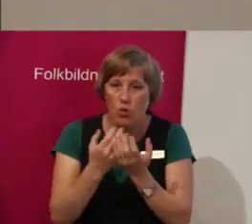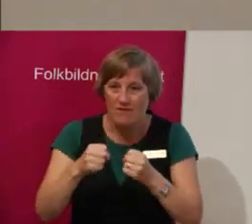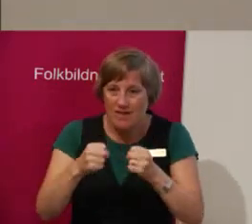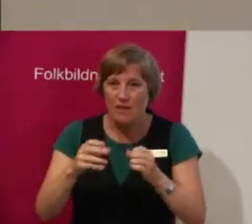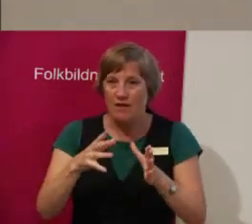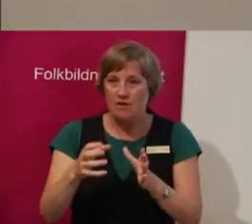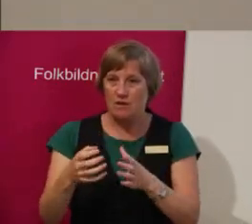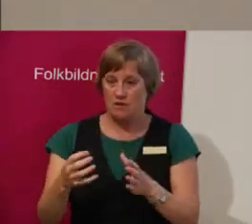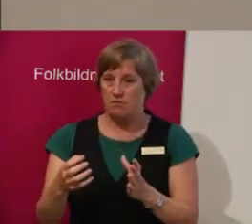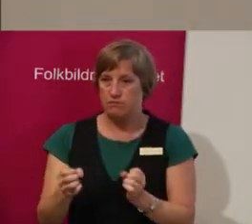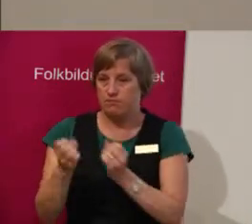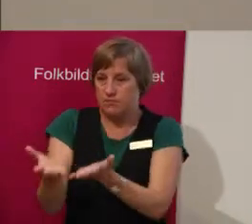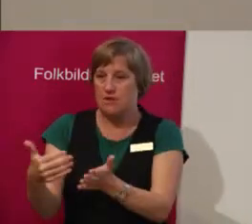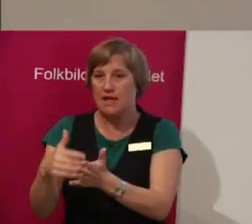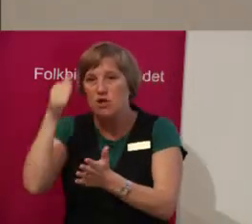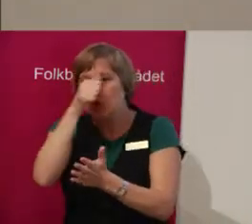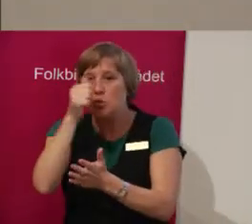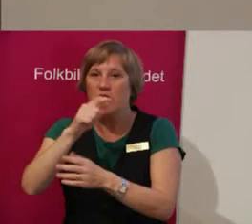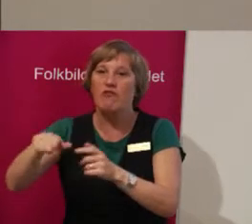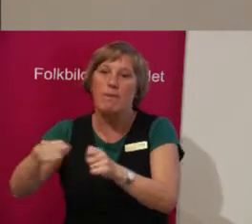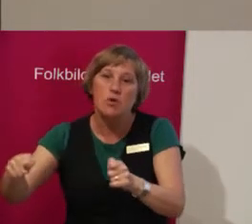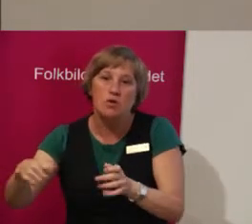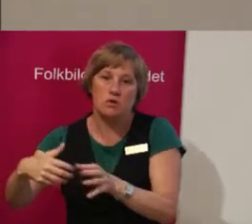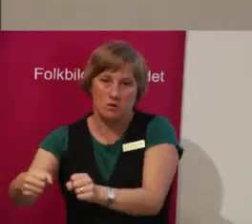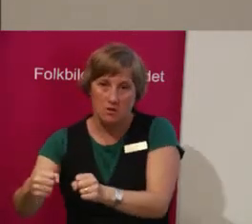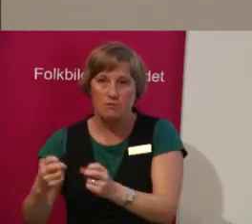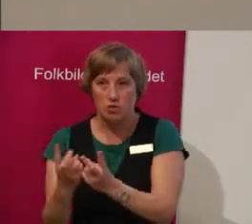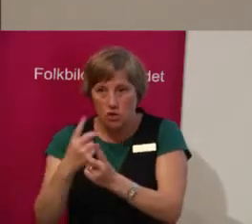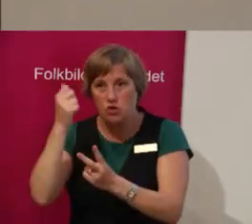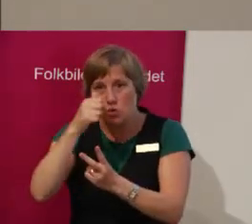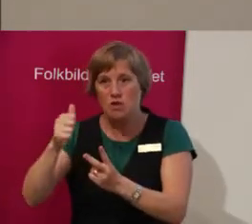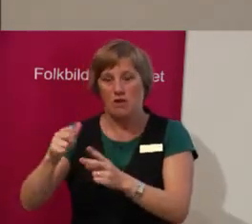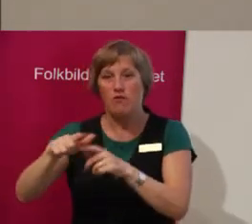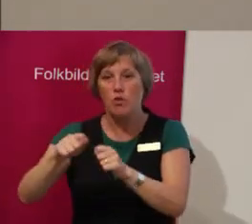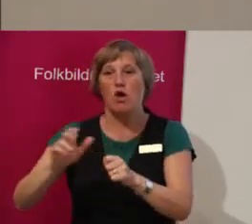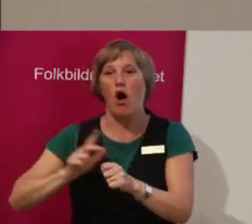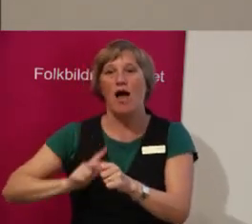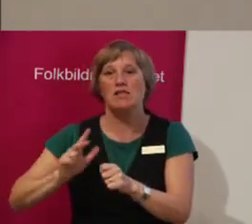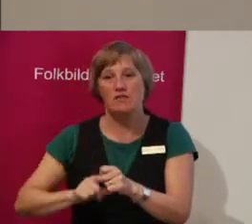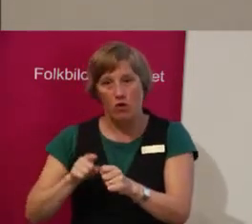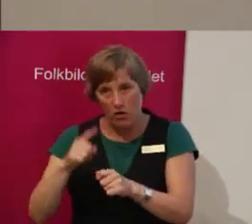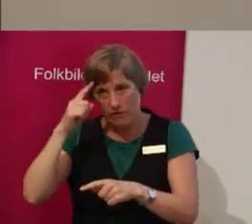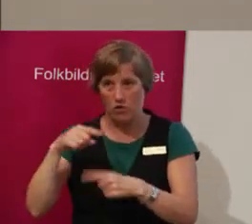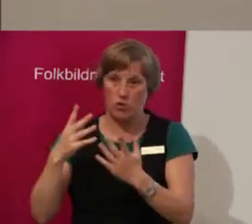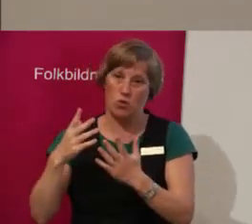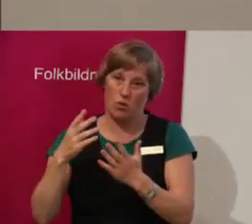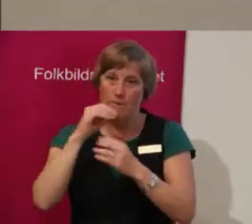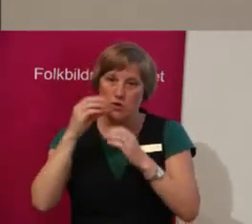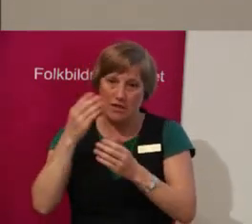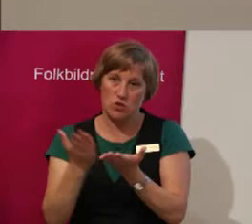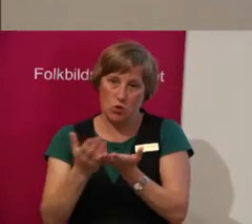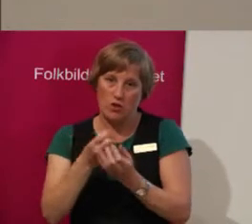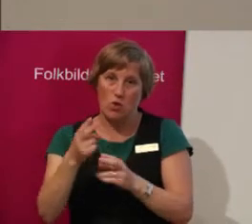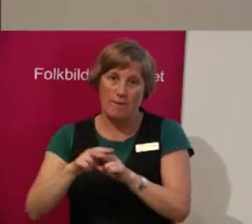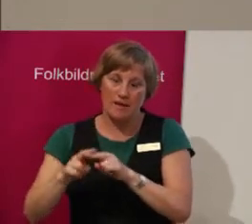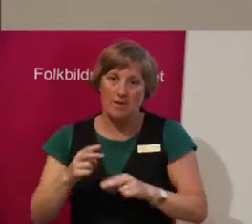där har studieförbunden gått in även i det. Men studieförbunden är så att säga en större andel av kulturutbudet i Storuman